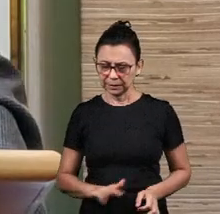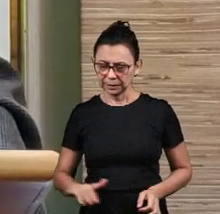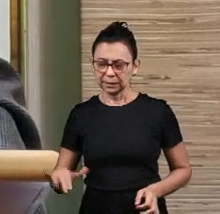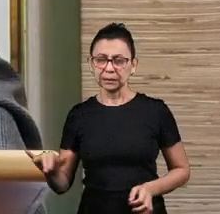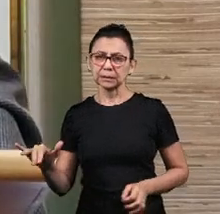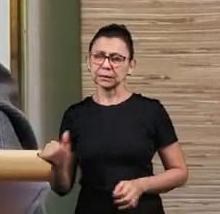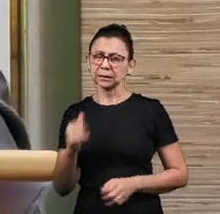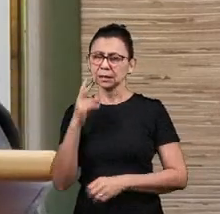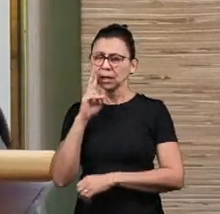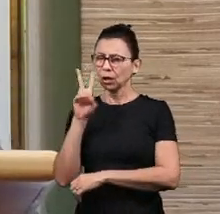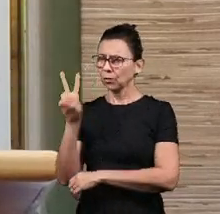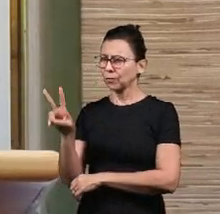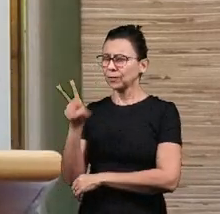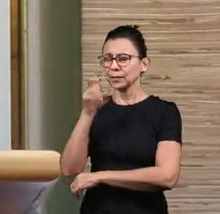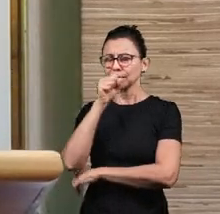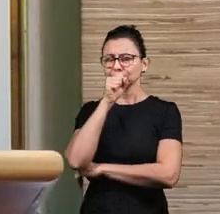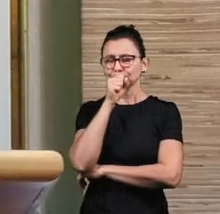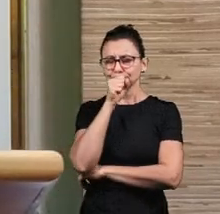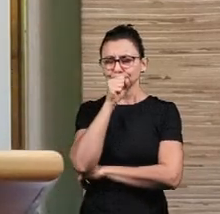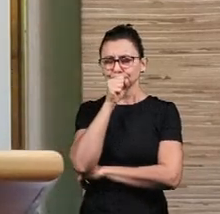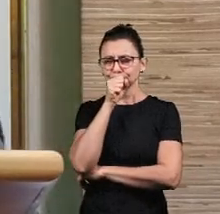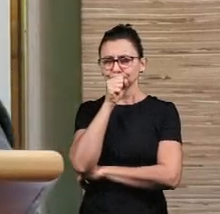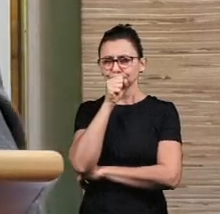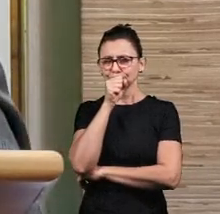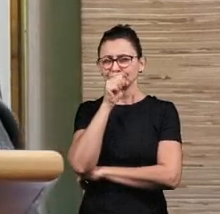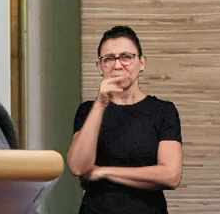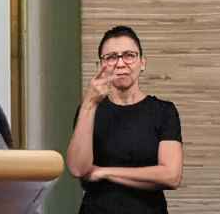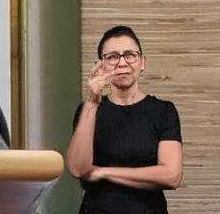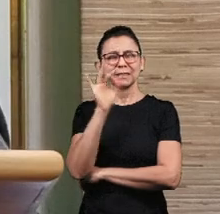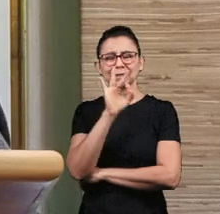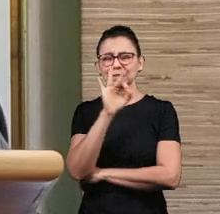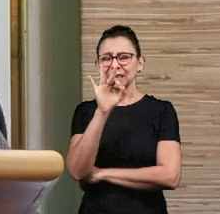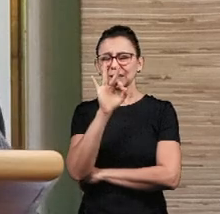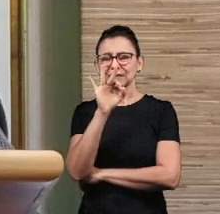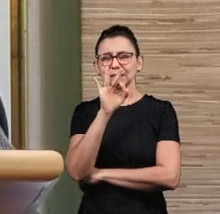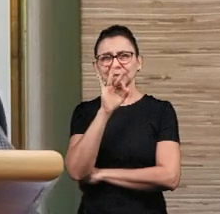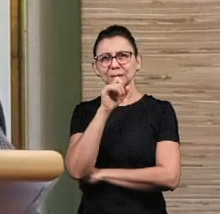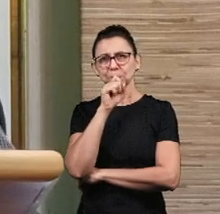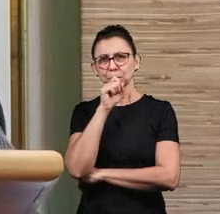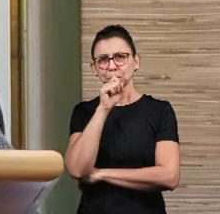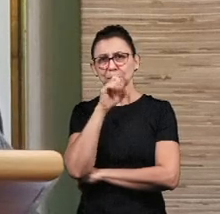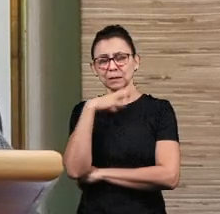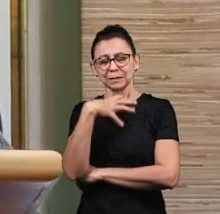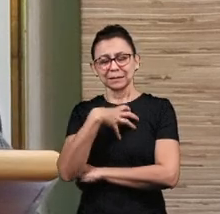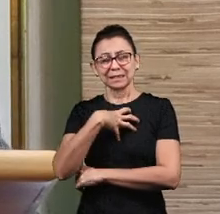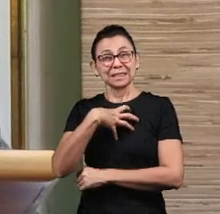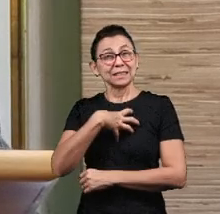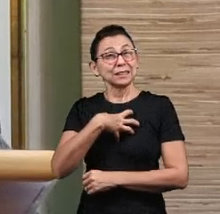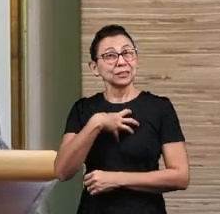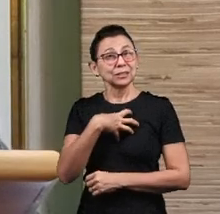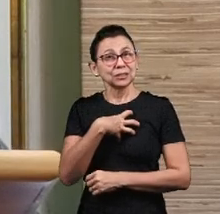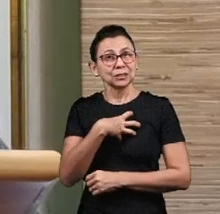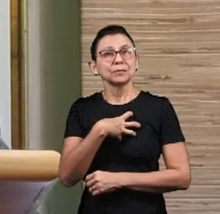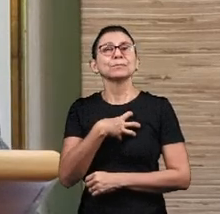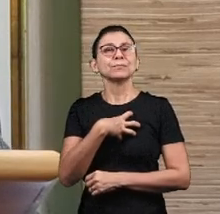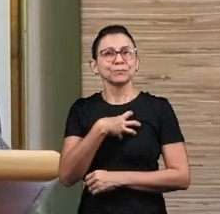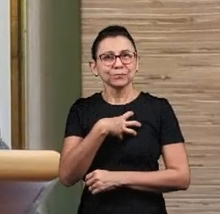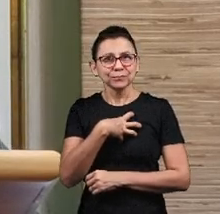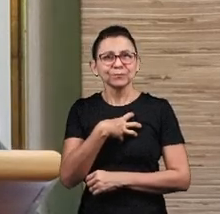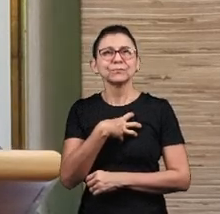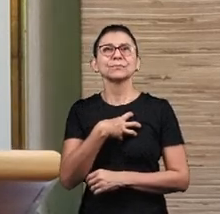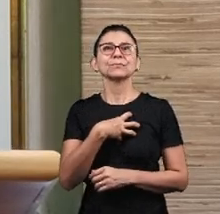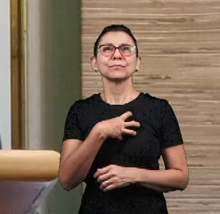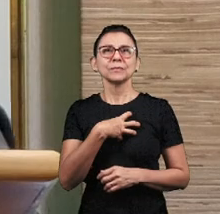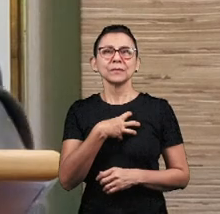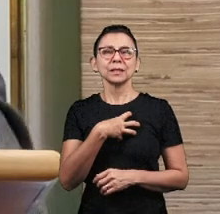parler. Et je commençais, j'ai eu pour la première fois le sentiment de ce qui est de perdre